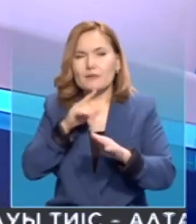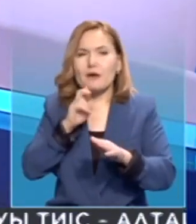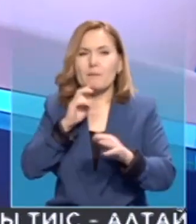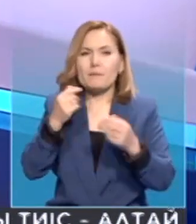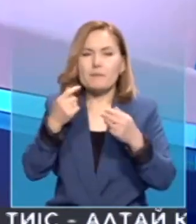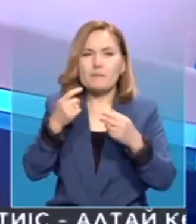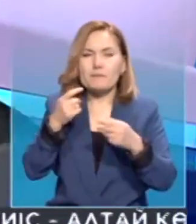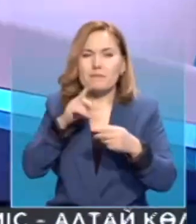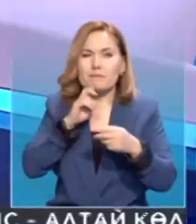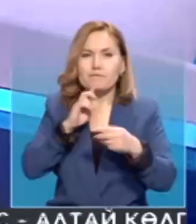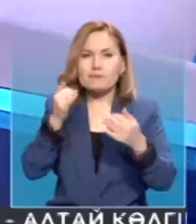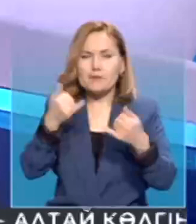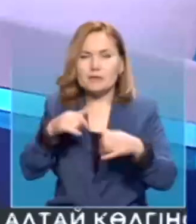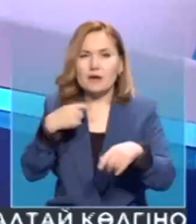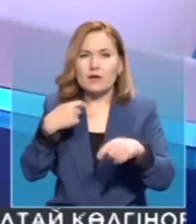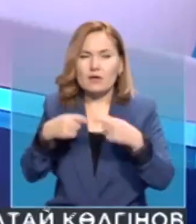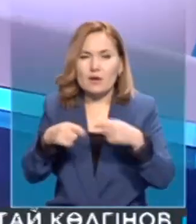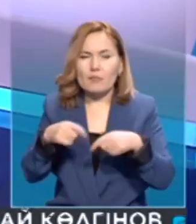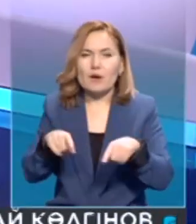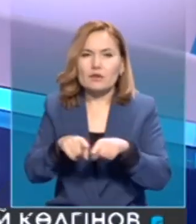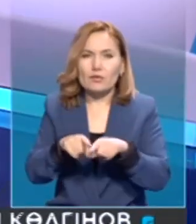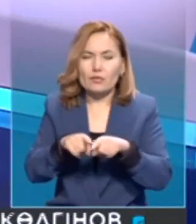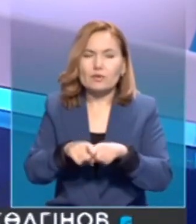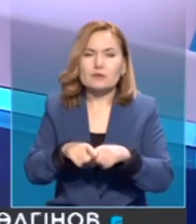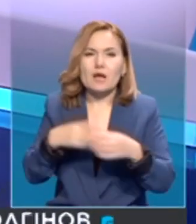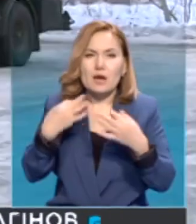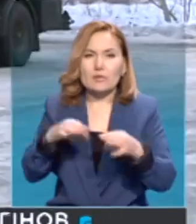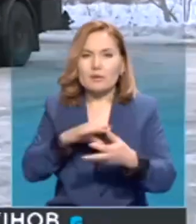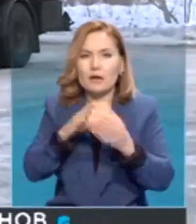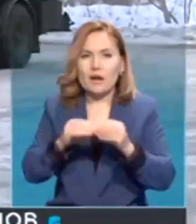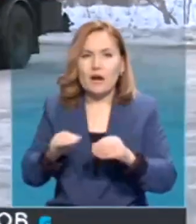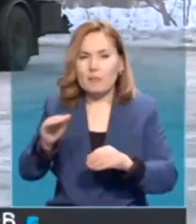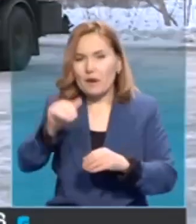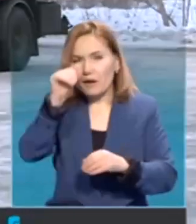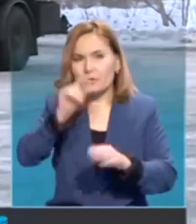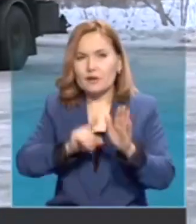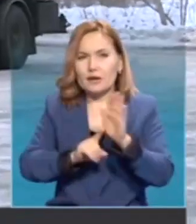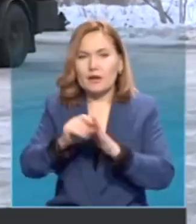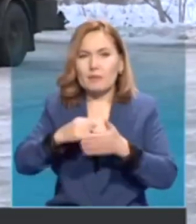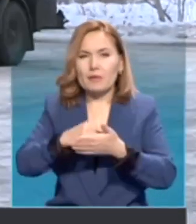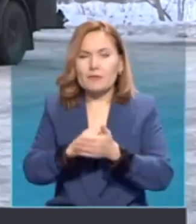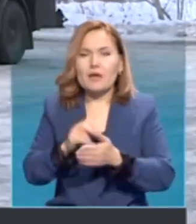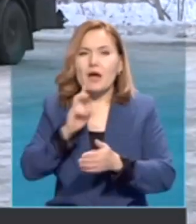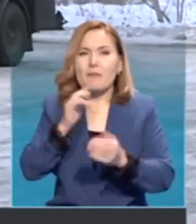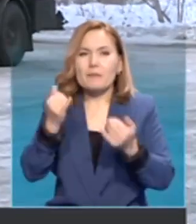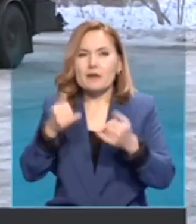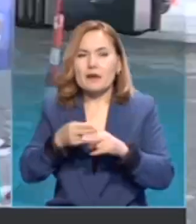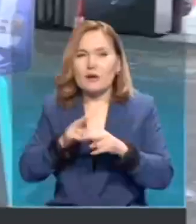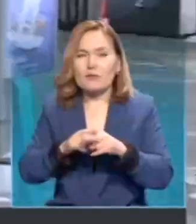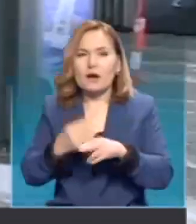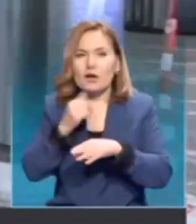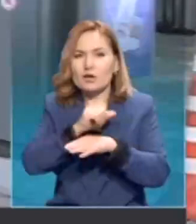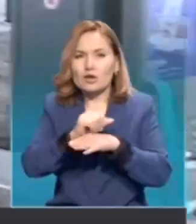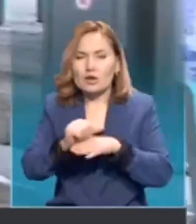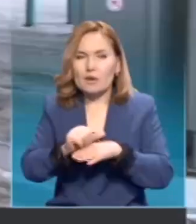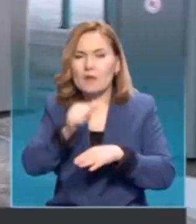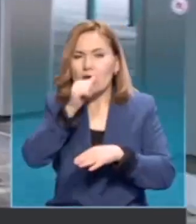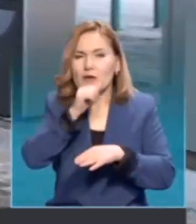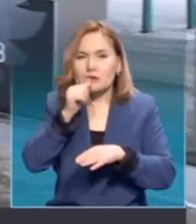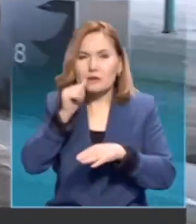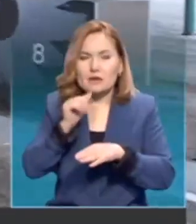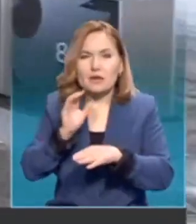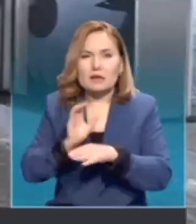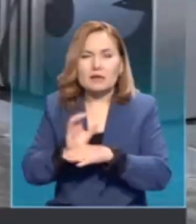және дизель тапшылығына жол бермеу үшін жасалып отыр. Ақпанда күшіне енетін құжатқа сай бензин мен солярканы көлікпен экспорттауға болмайды,